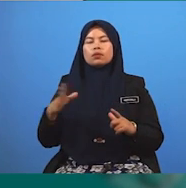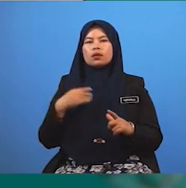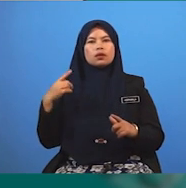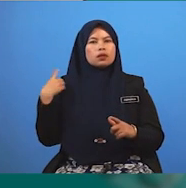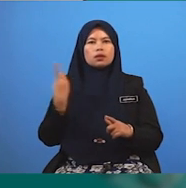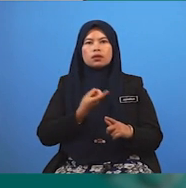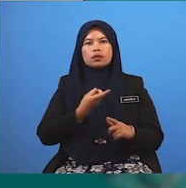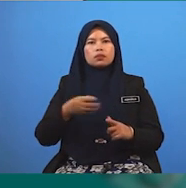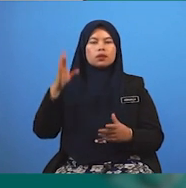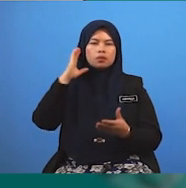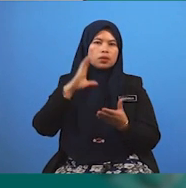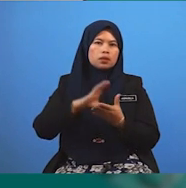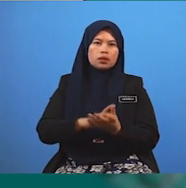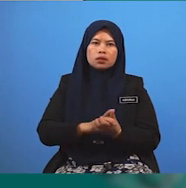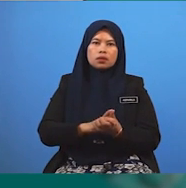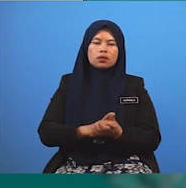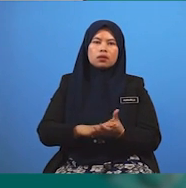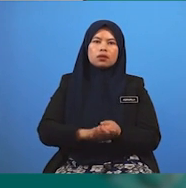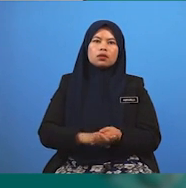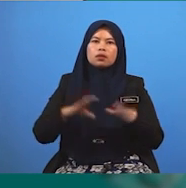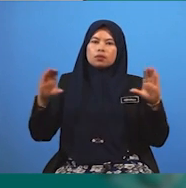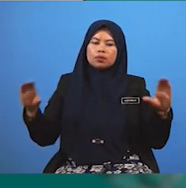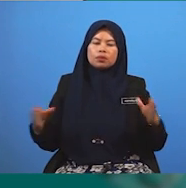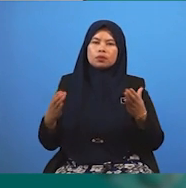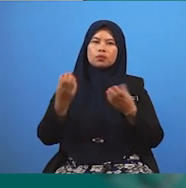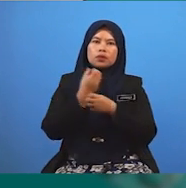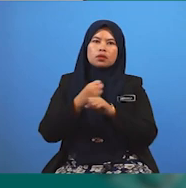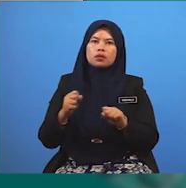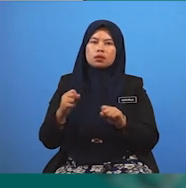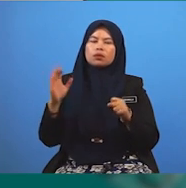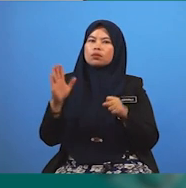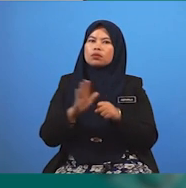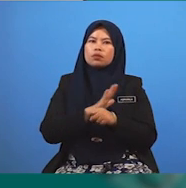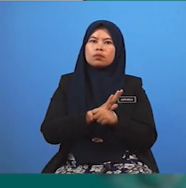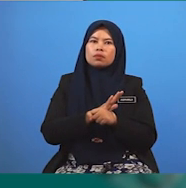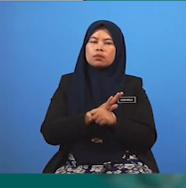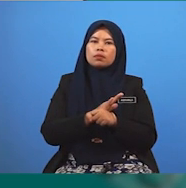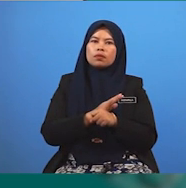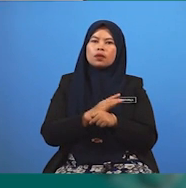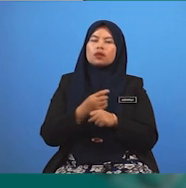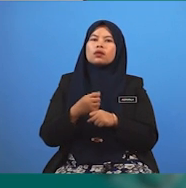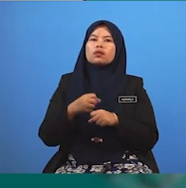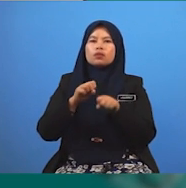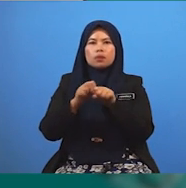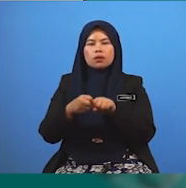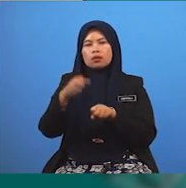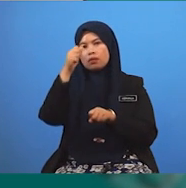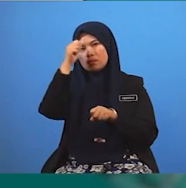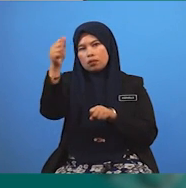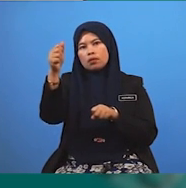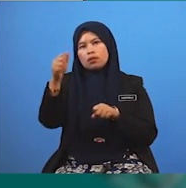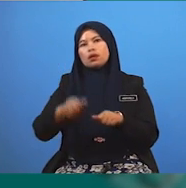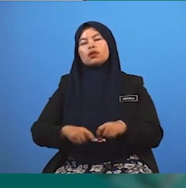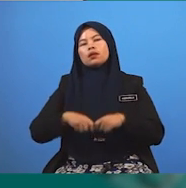yang cukup agar Allah Subhanahu Wa Taala menempatkan kita dalam golongan yang mendapat